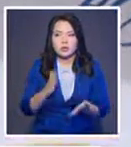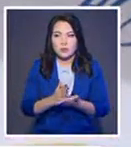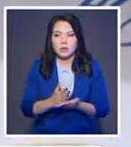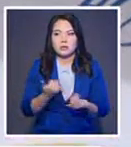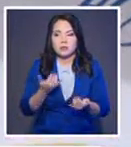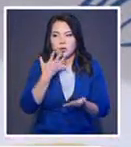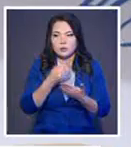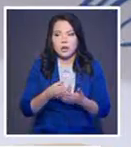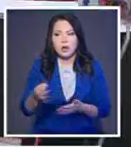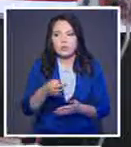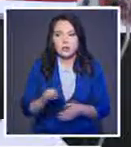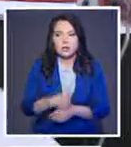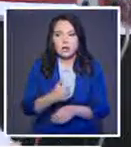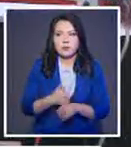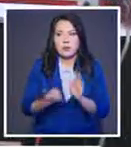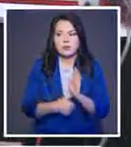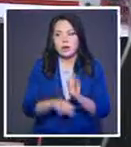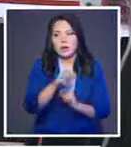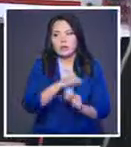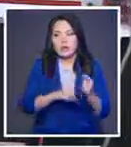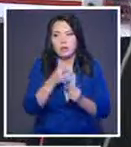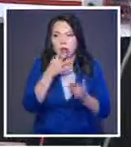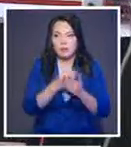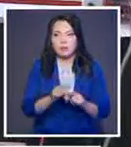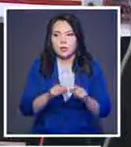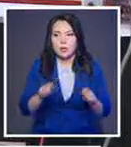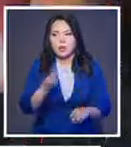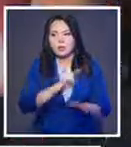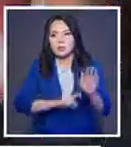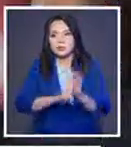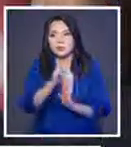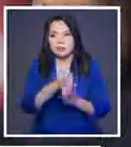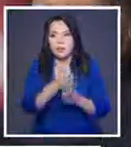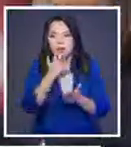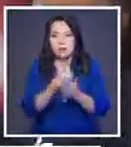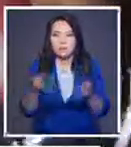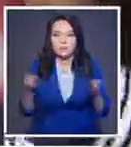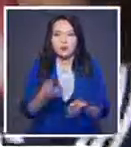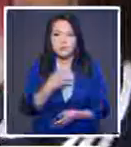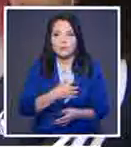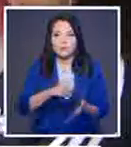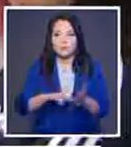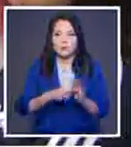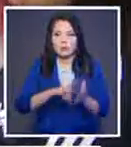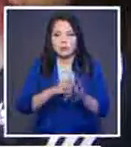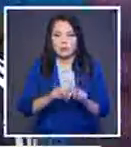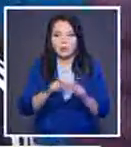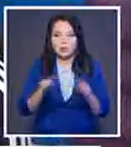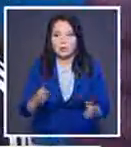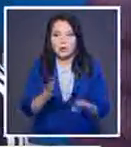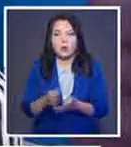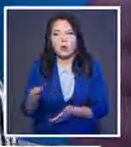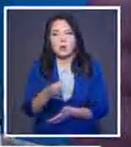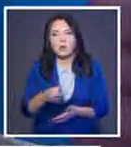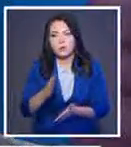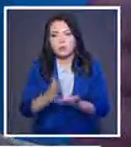Биыл аудан әкімінің грантын иеленген 6 кәсіпкер осылайша өз ісін бастап кетті. Қаражат тұрғындар үшін ең қажетті деген жобаларға ғана берілді. Ал облыс